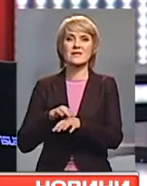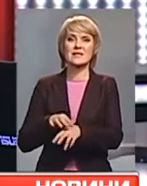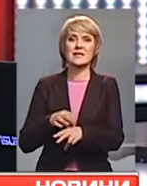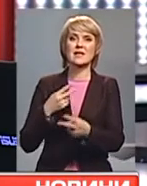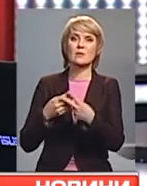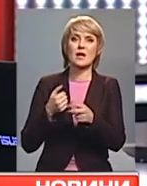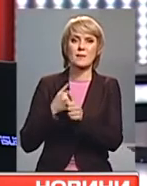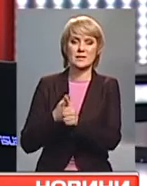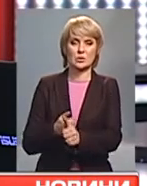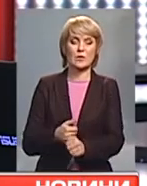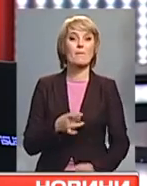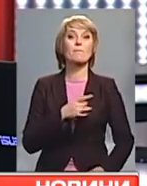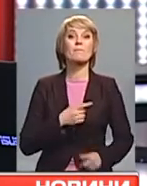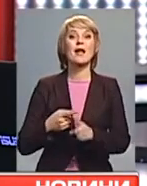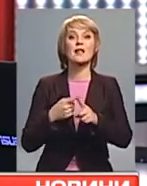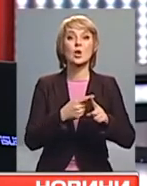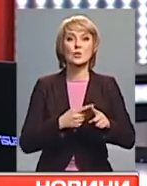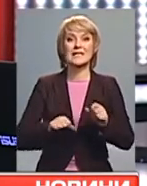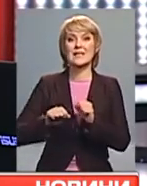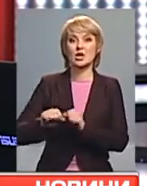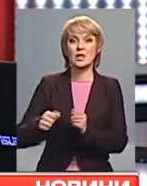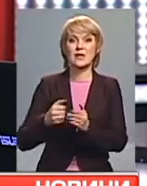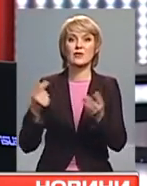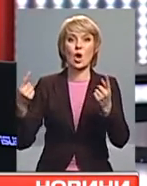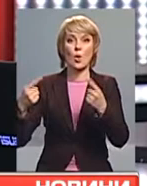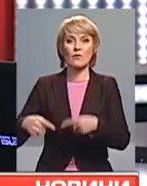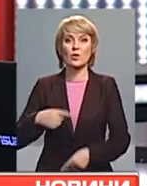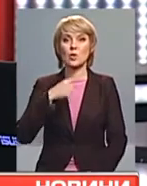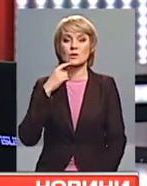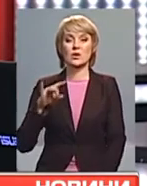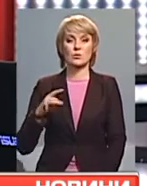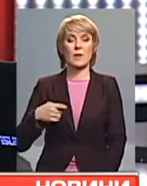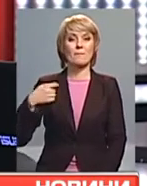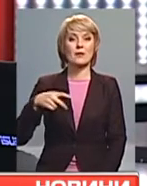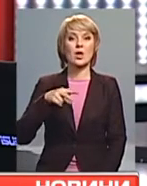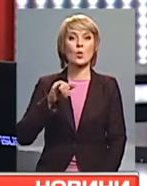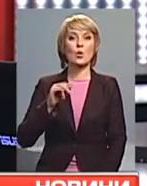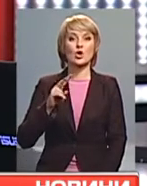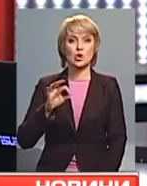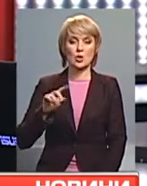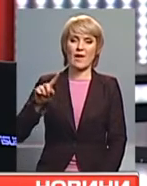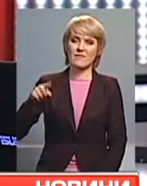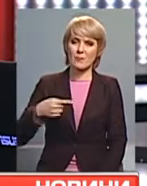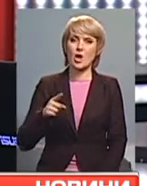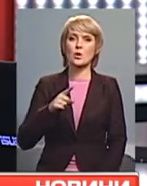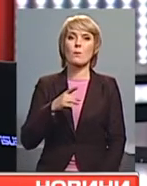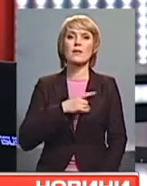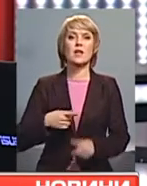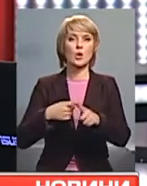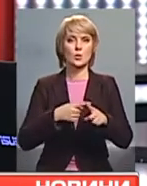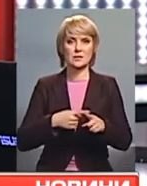Білорусь захищається від обвалу російського рубля. Президент Олександр Лукашенко на нараді з економічних проблем вимагає, щоб білоруські